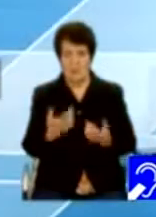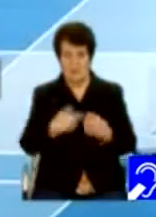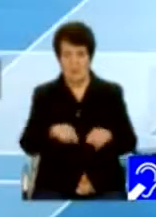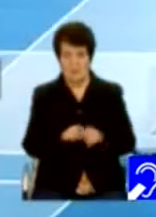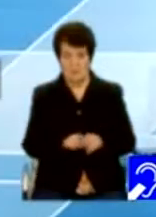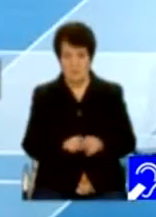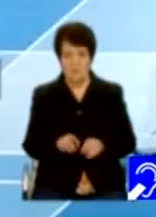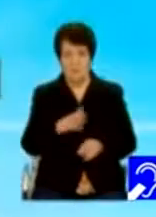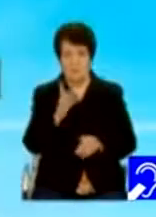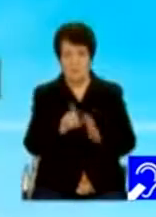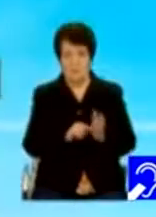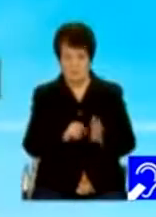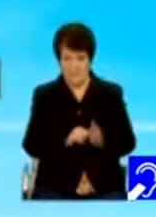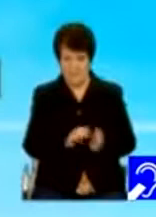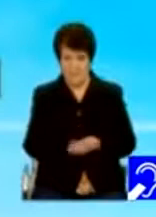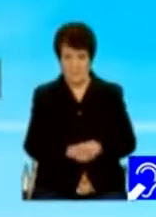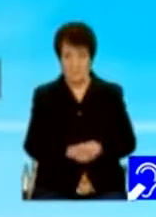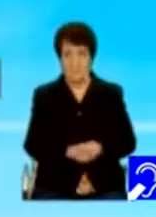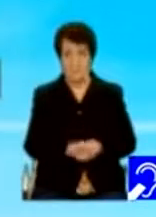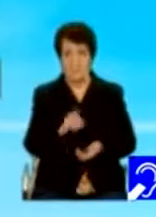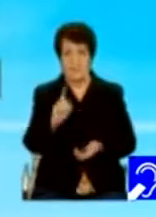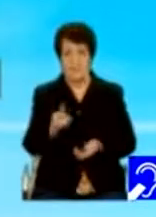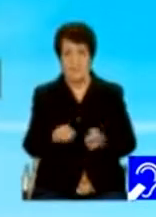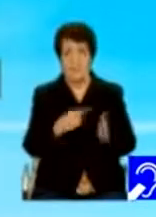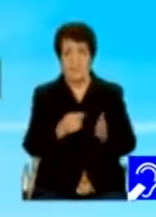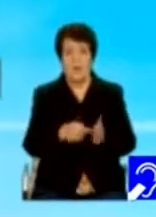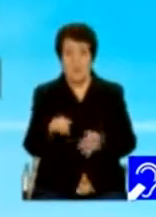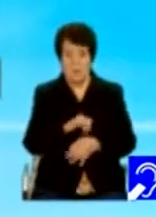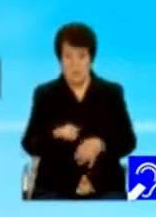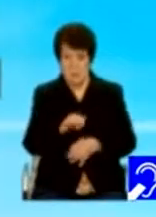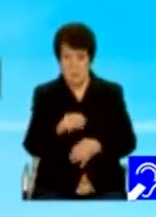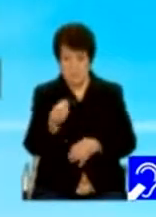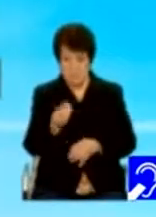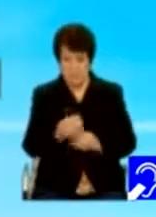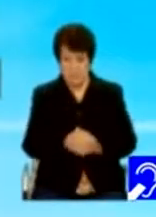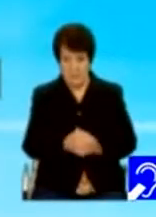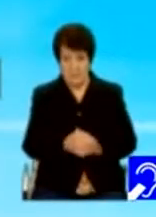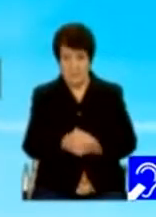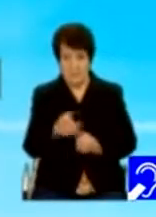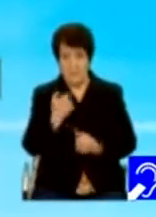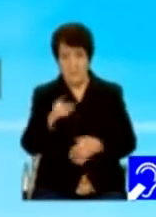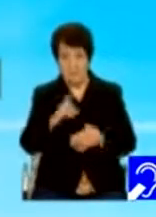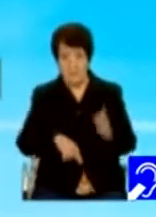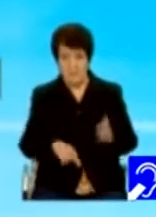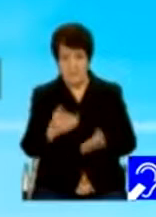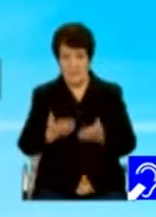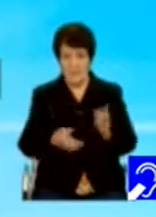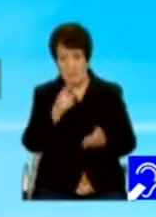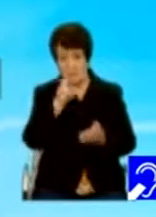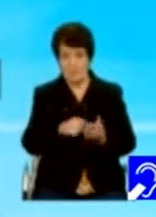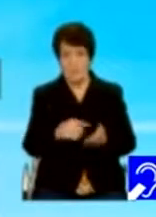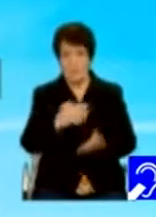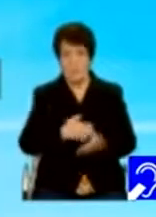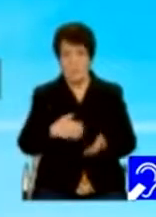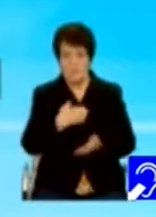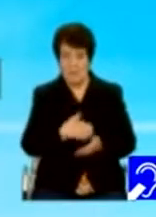așa măsură va crește și pensia. Asta e tot, succint. Și dacă mă întrebați unde sunt banii, și dacă mă întrebați unde sunt banii europeni, eu cred că dacă au ajuns la primăriile... Nu vă